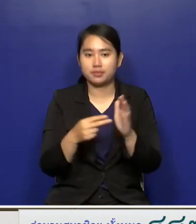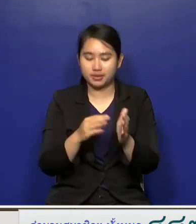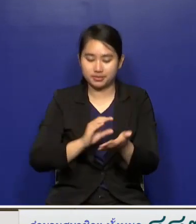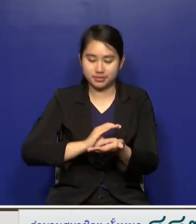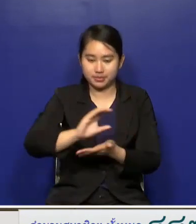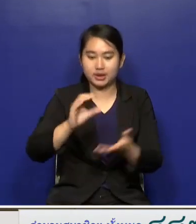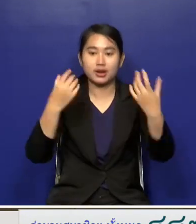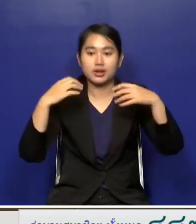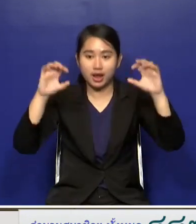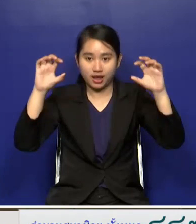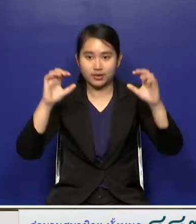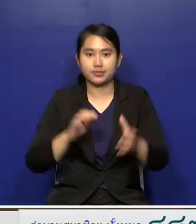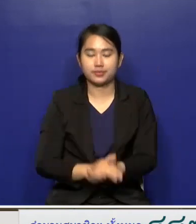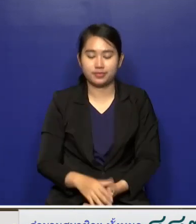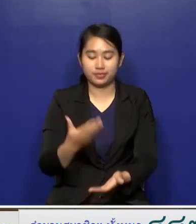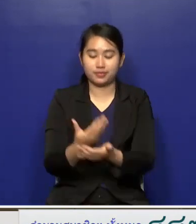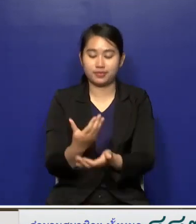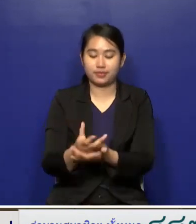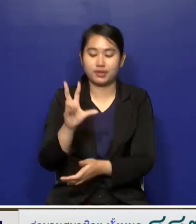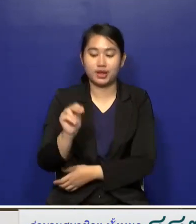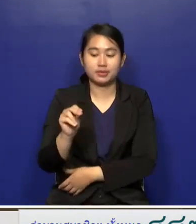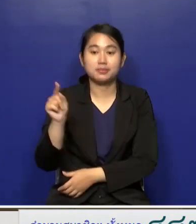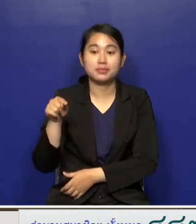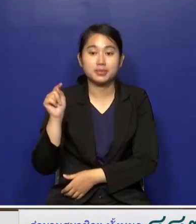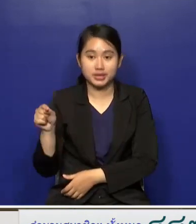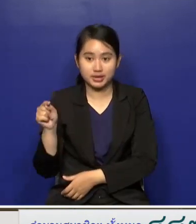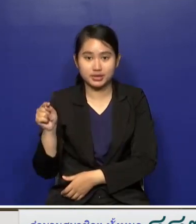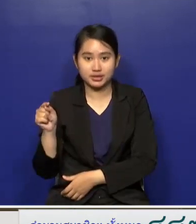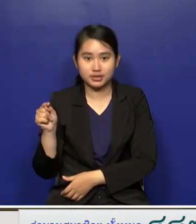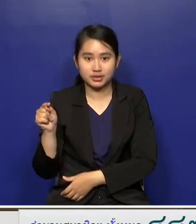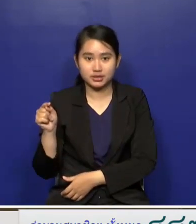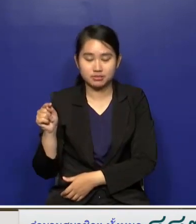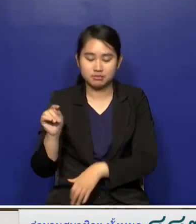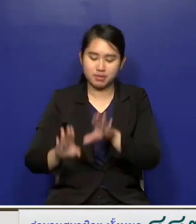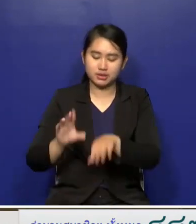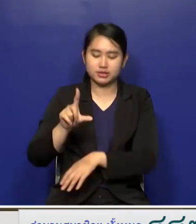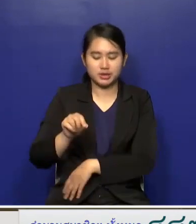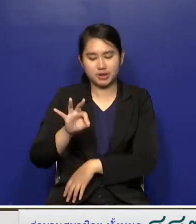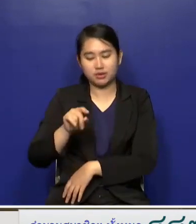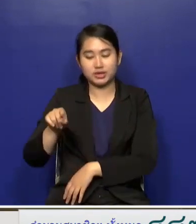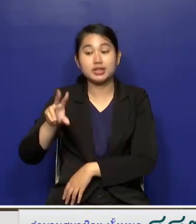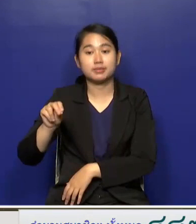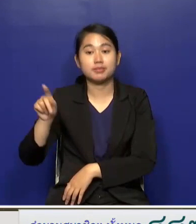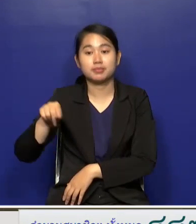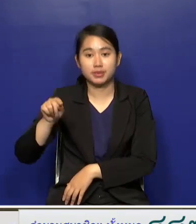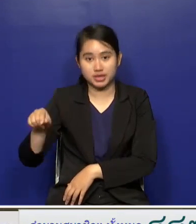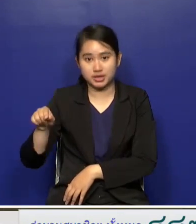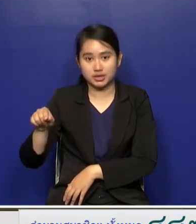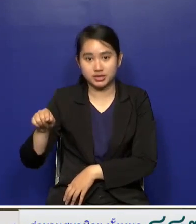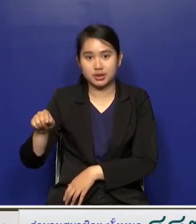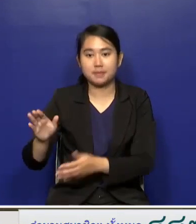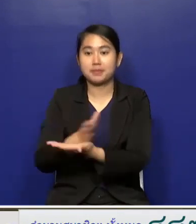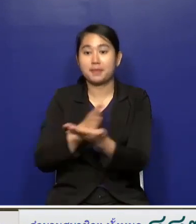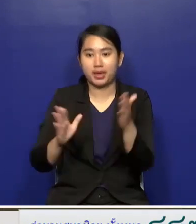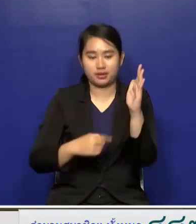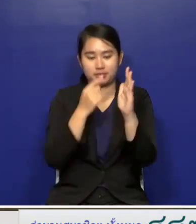การอีก 30%เกือบไม่ถึง 29% กว่าก็ให้กับท้